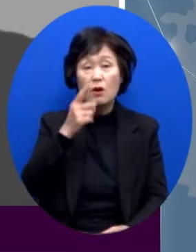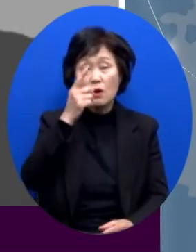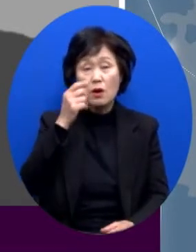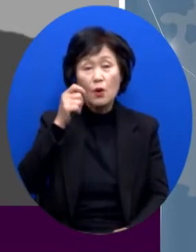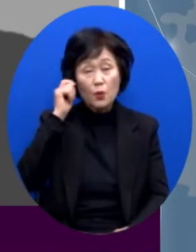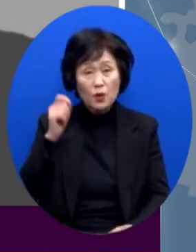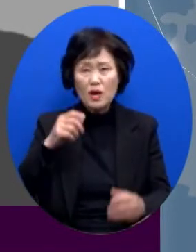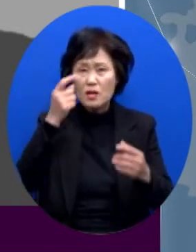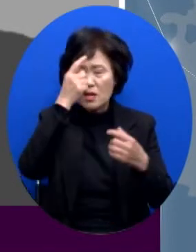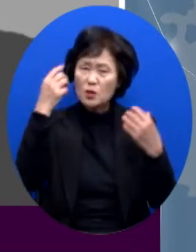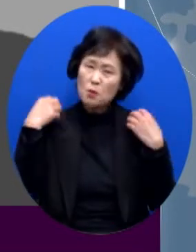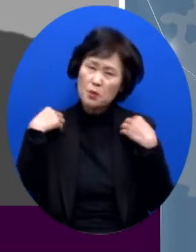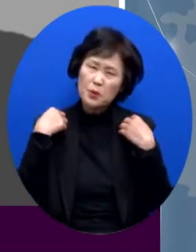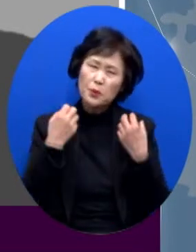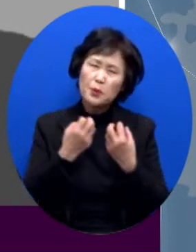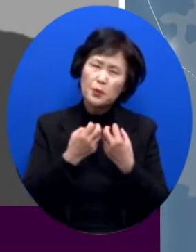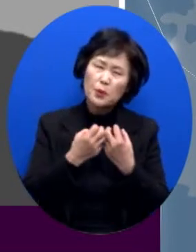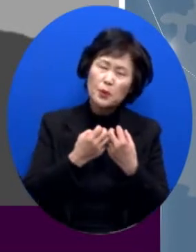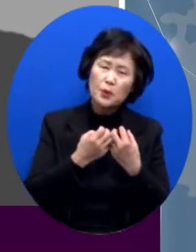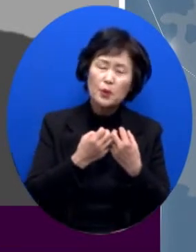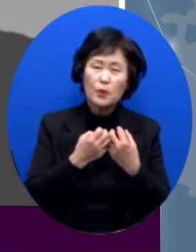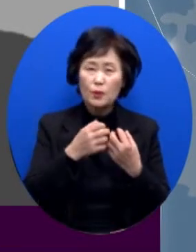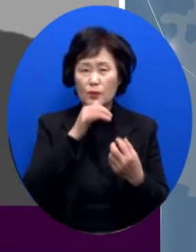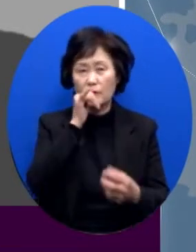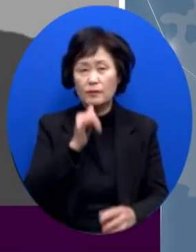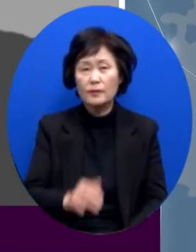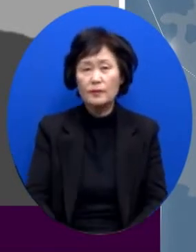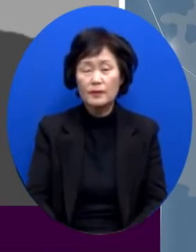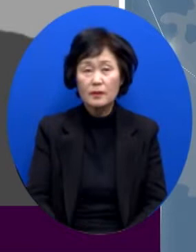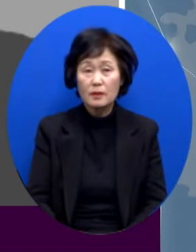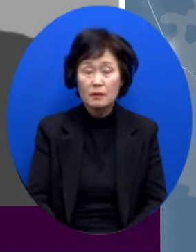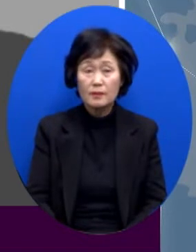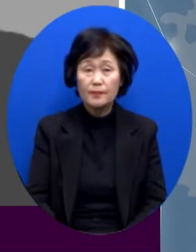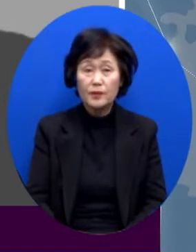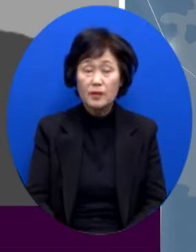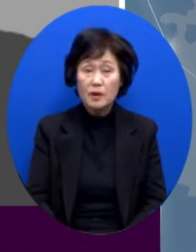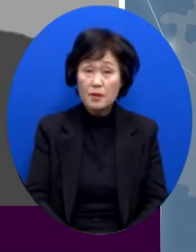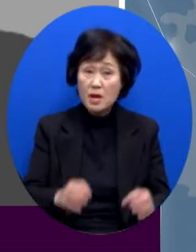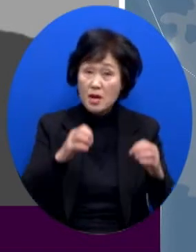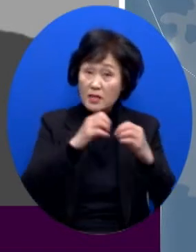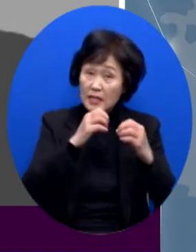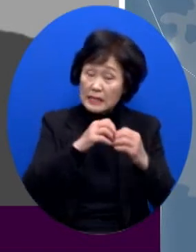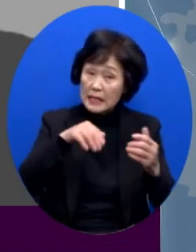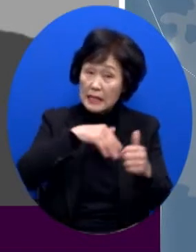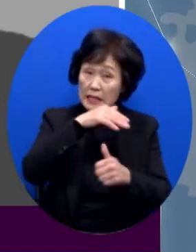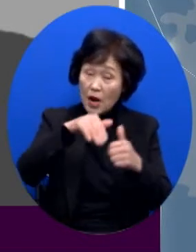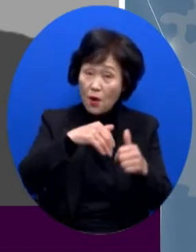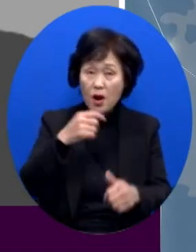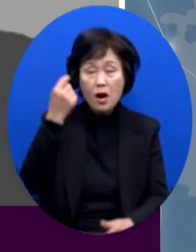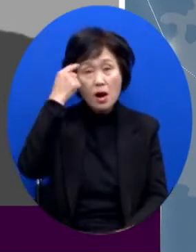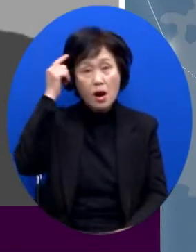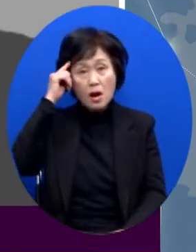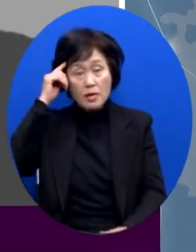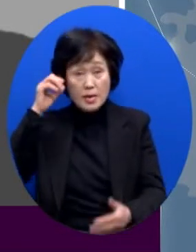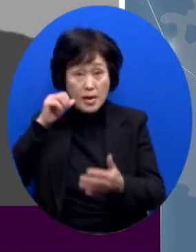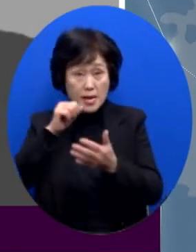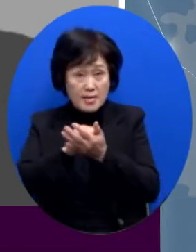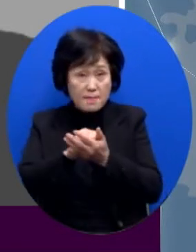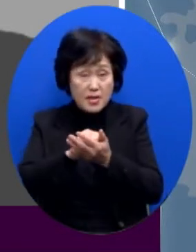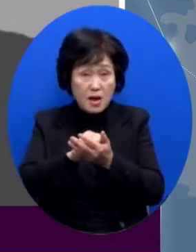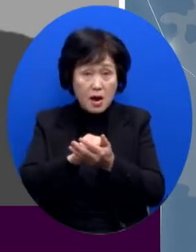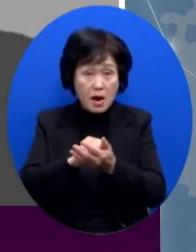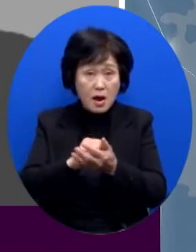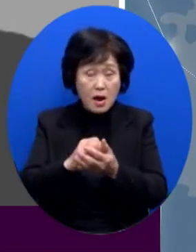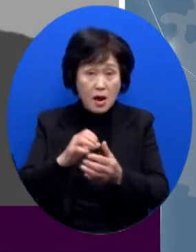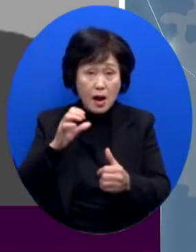교전 상황과 러시아 침략 압박이 대해서 현지인들은 어떤 의견을 가지고 있는지 또 이침 너 진영의 동조하는